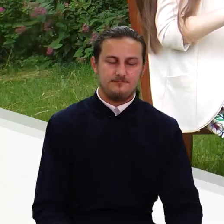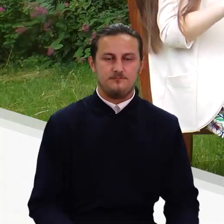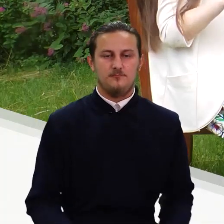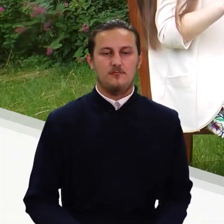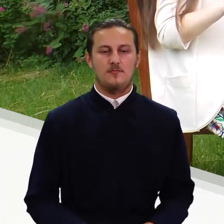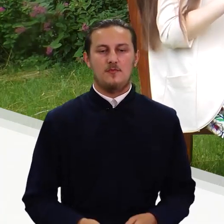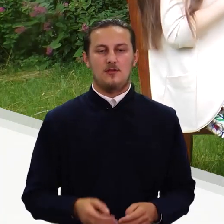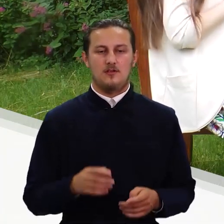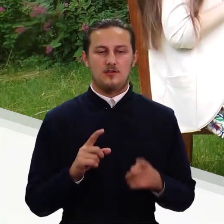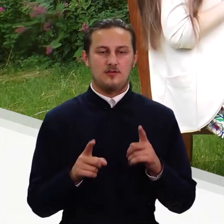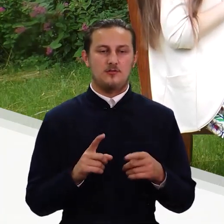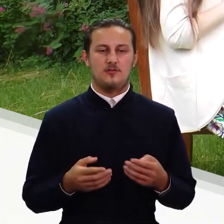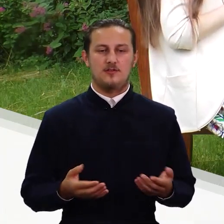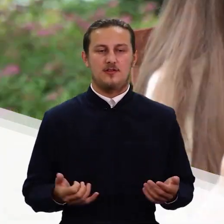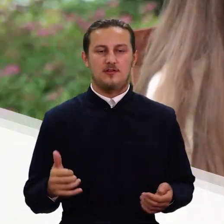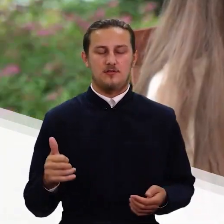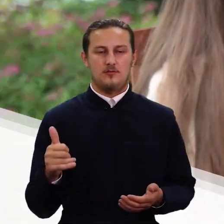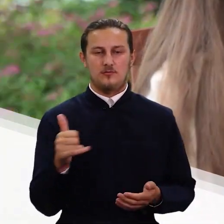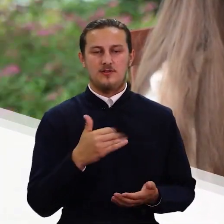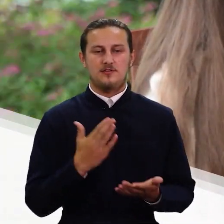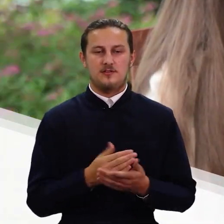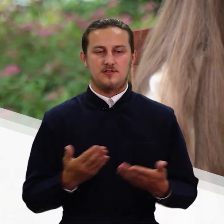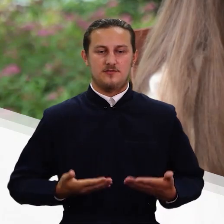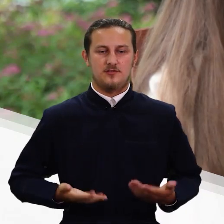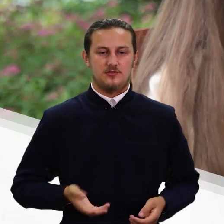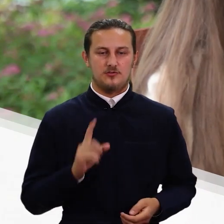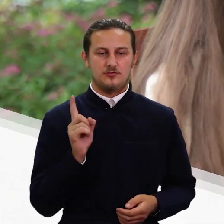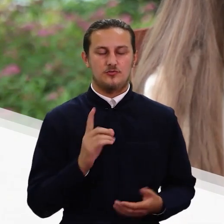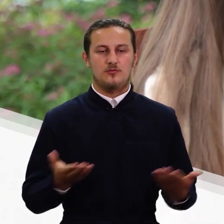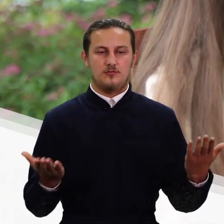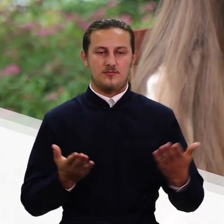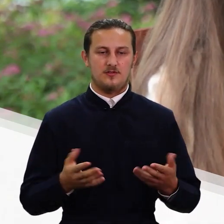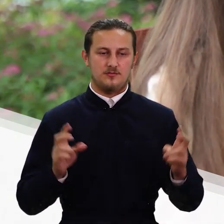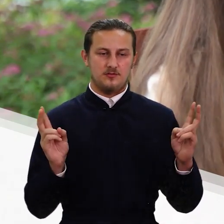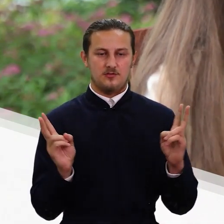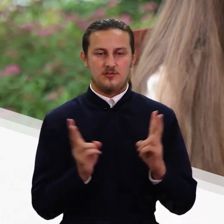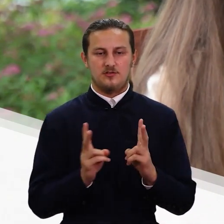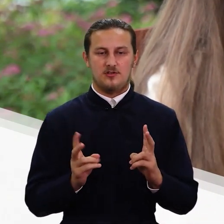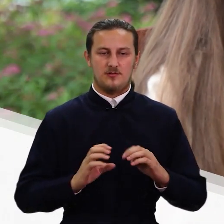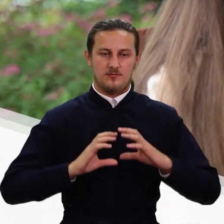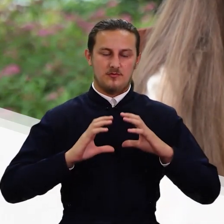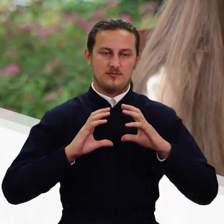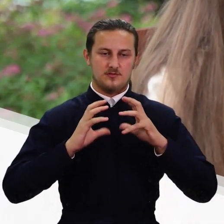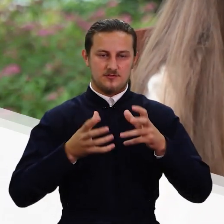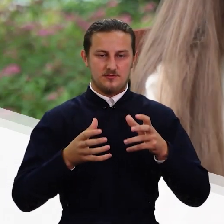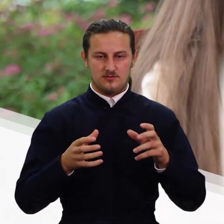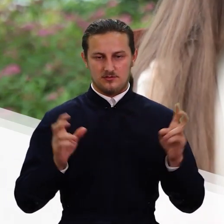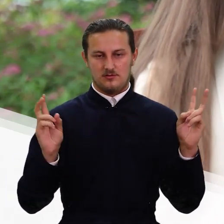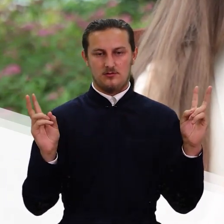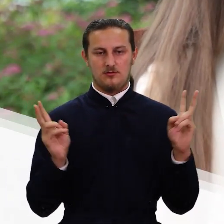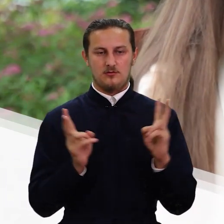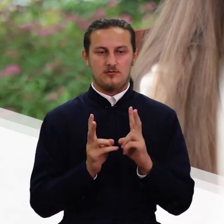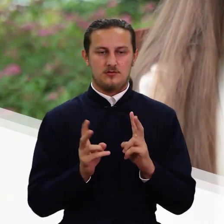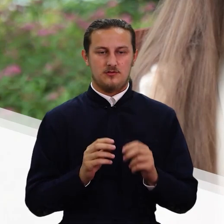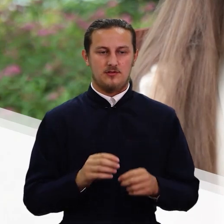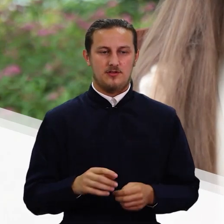були якби причислені до лику святих. Що можете сказати з цього приводу? Чому Господь дарує інколи нам і такі зустрічі,